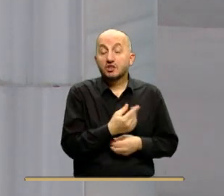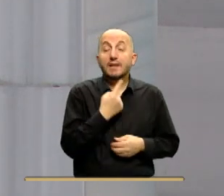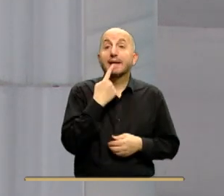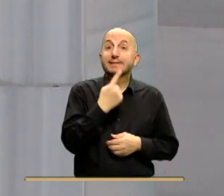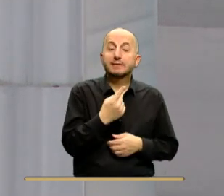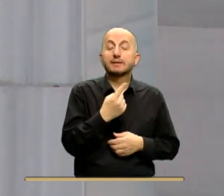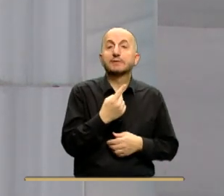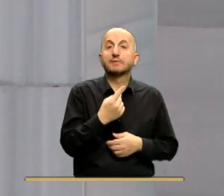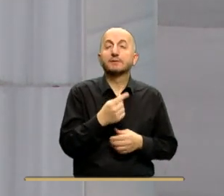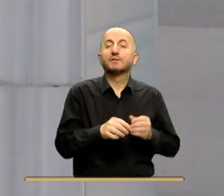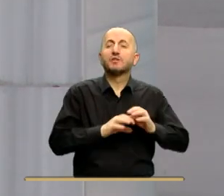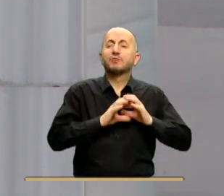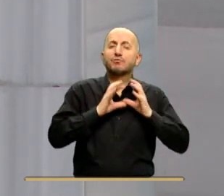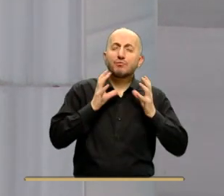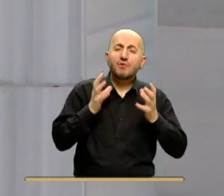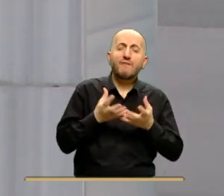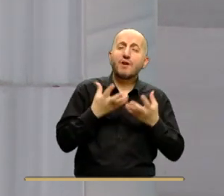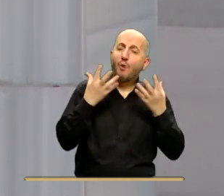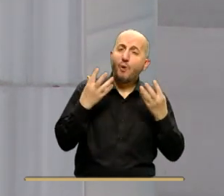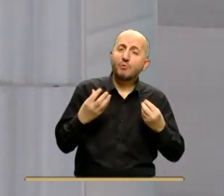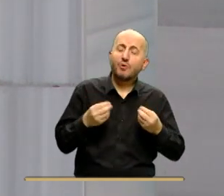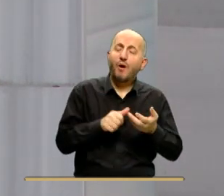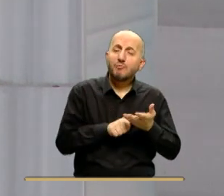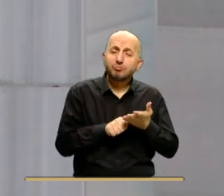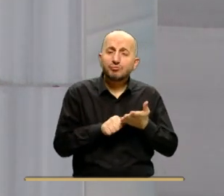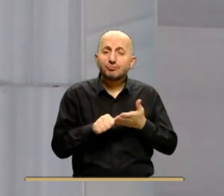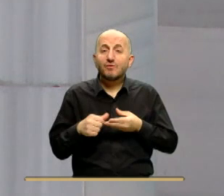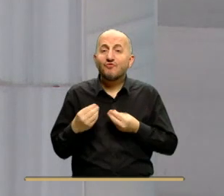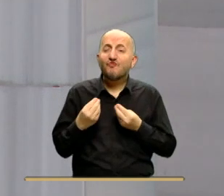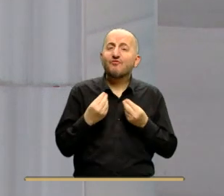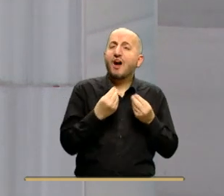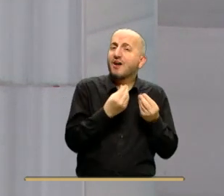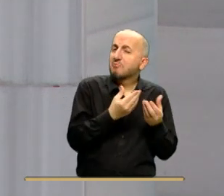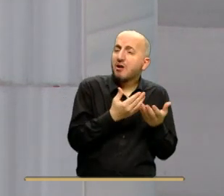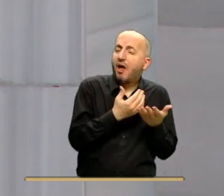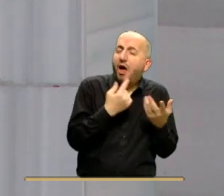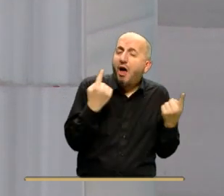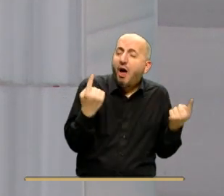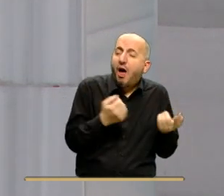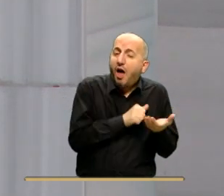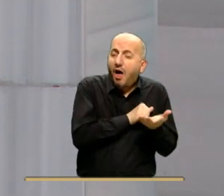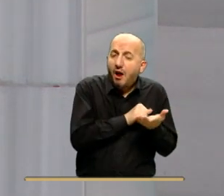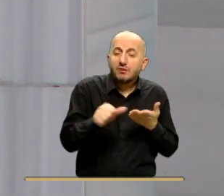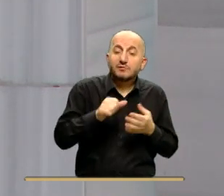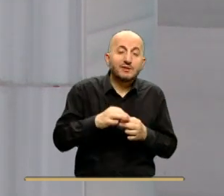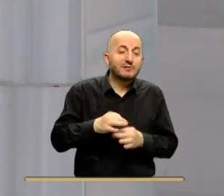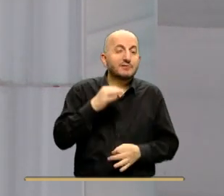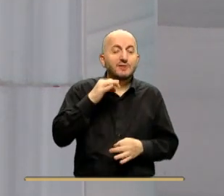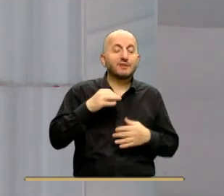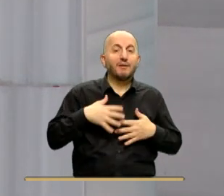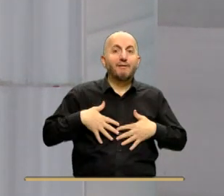Yani dünyevi anlamda bütün verilebilecek, efendim insanı